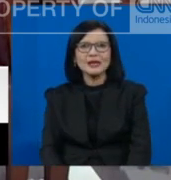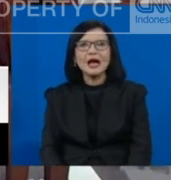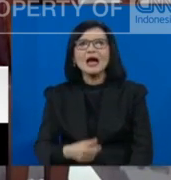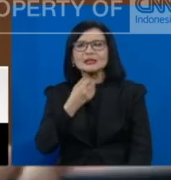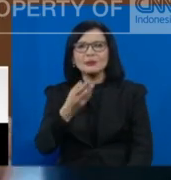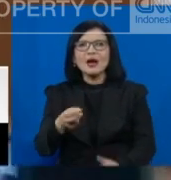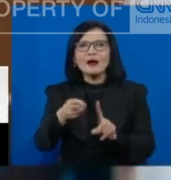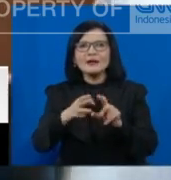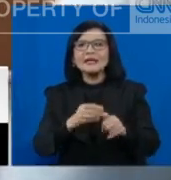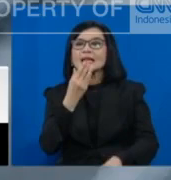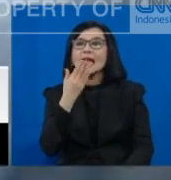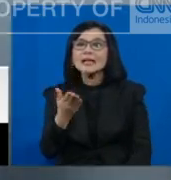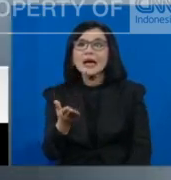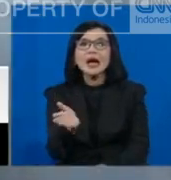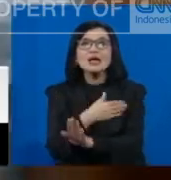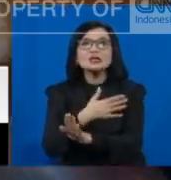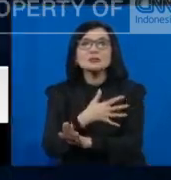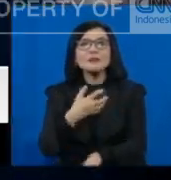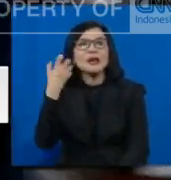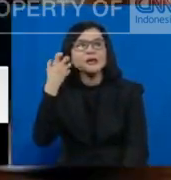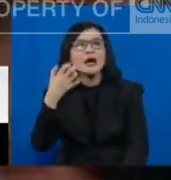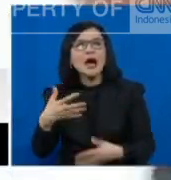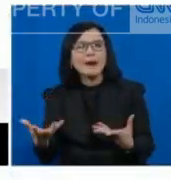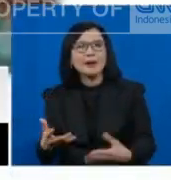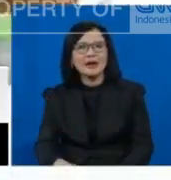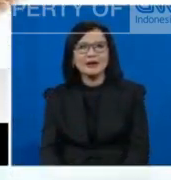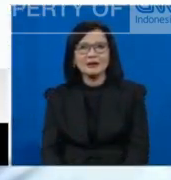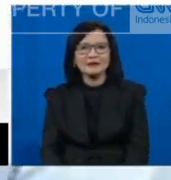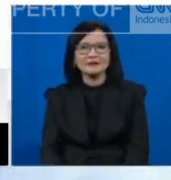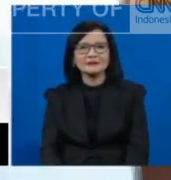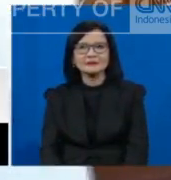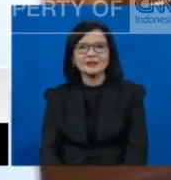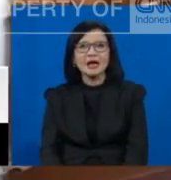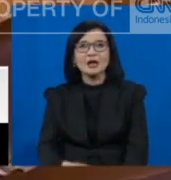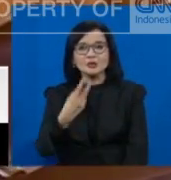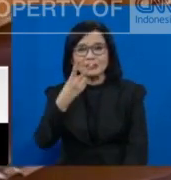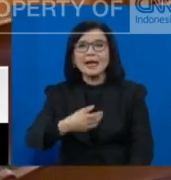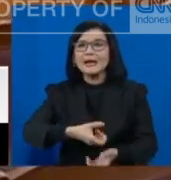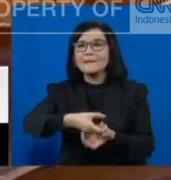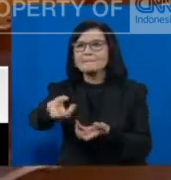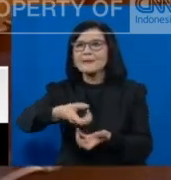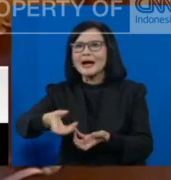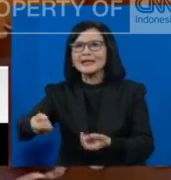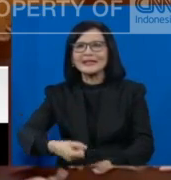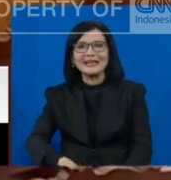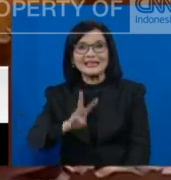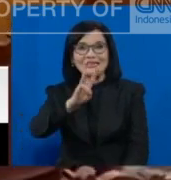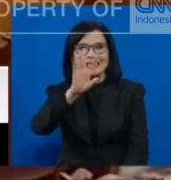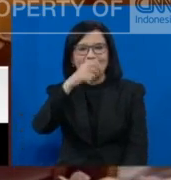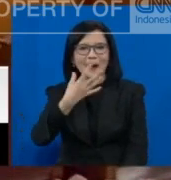jenis HP yang digunakan dan meminta istrinya untuk mengecek ketersediaan ponsel dan membagikan kepada ketiganya